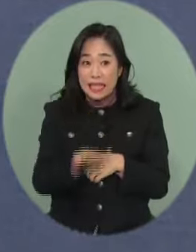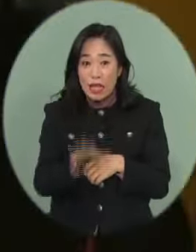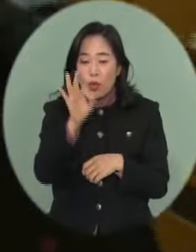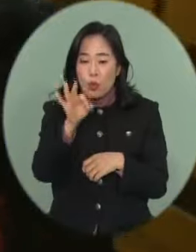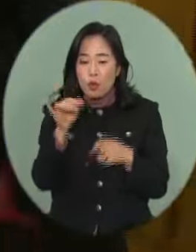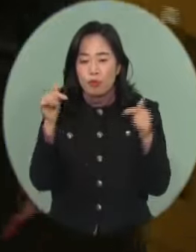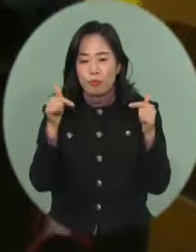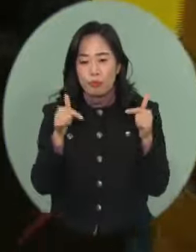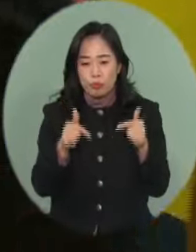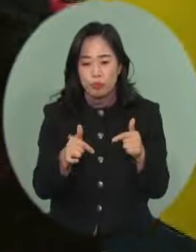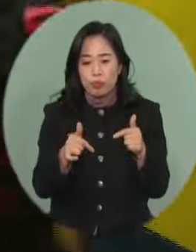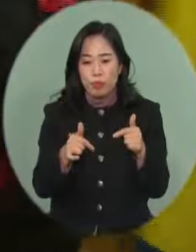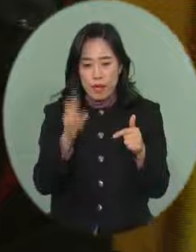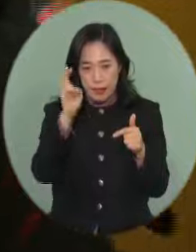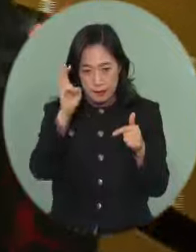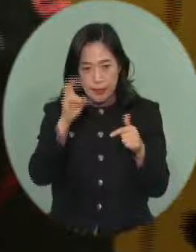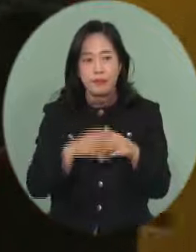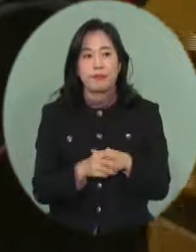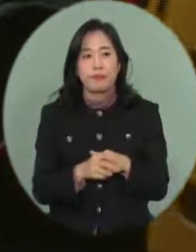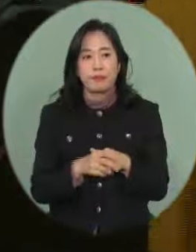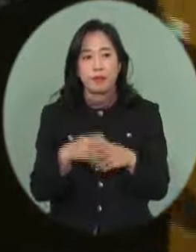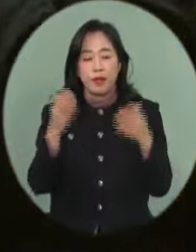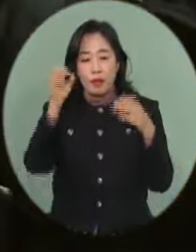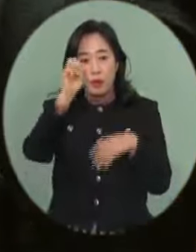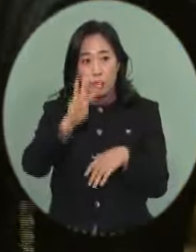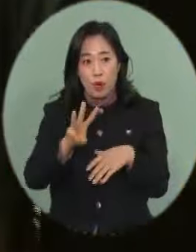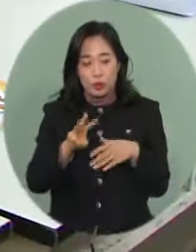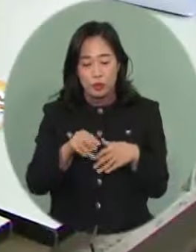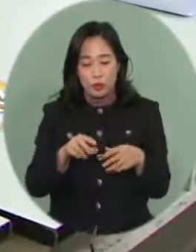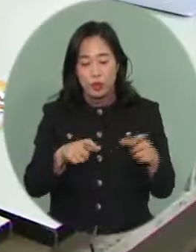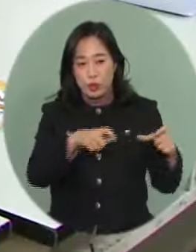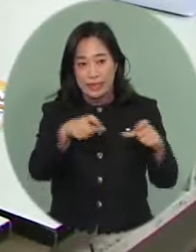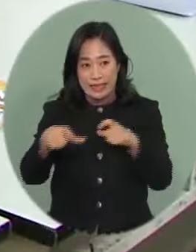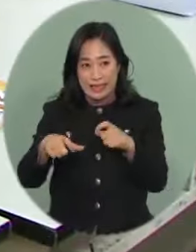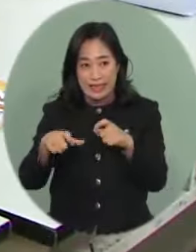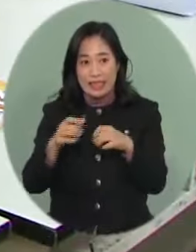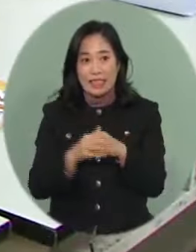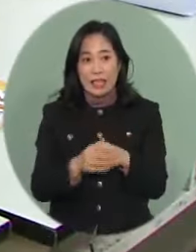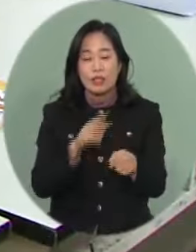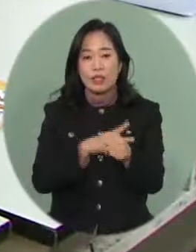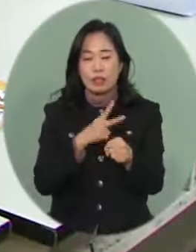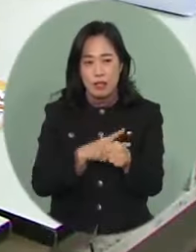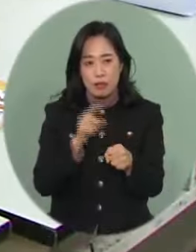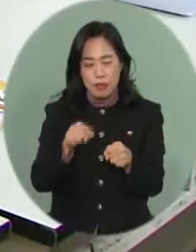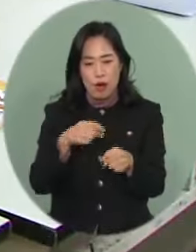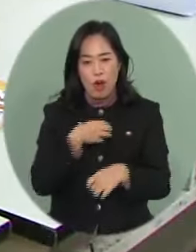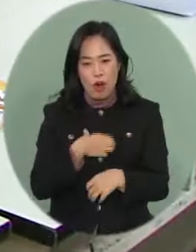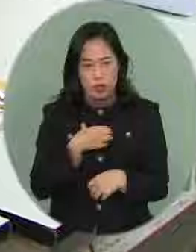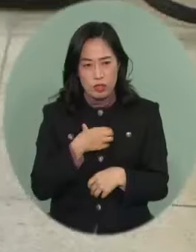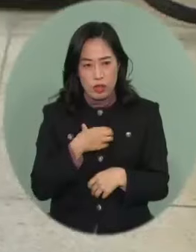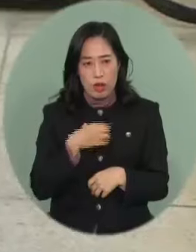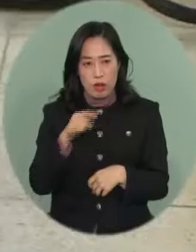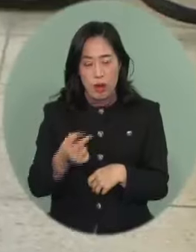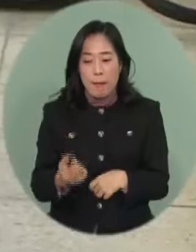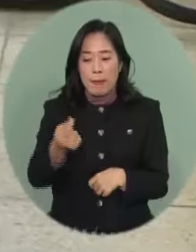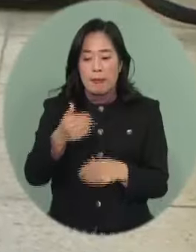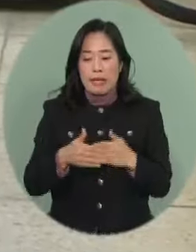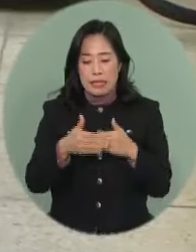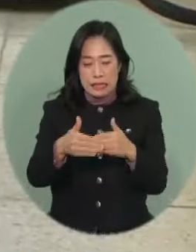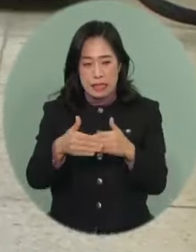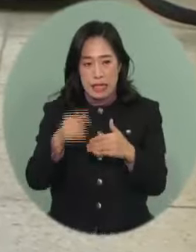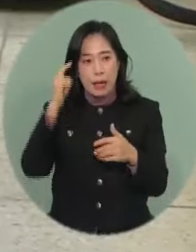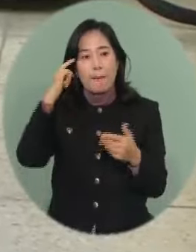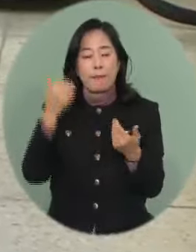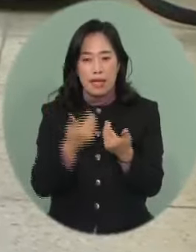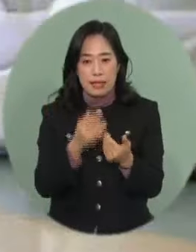생각합니다. 하지만 광주 지역 교사단체들은 늘봄 학교를 졸속으로 추진하고 있다며 반발하고 있습니다. 교사들이